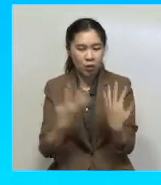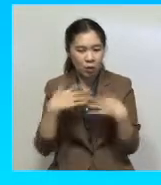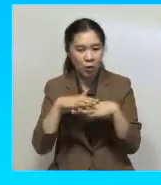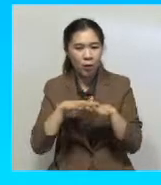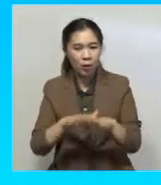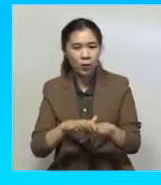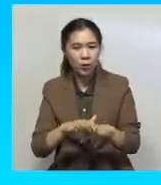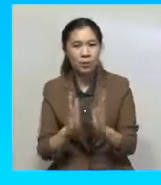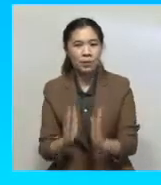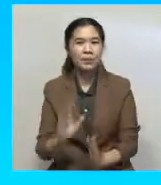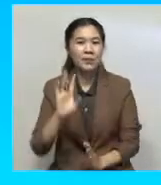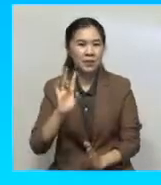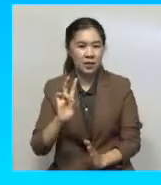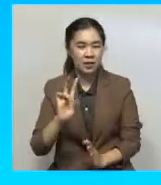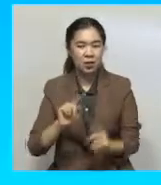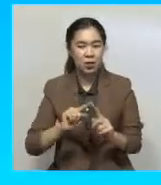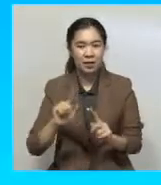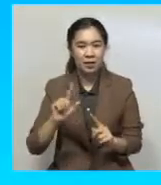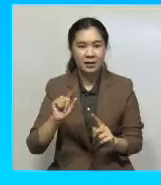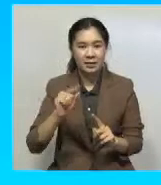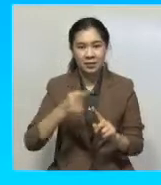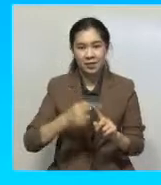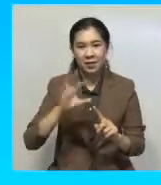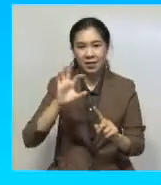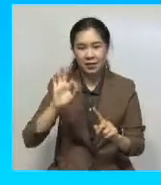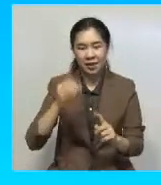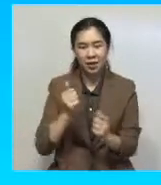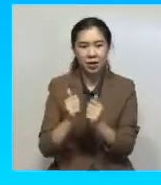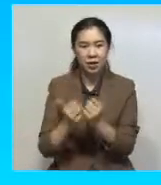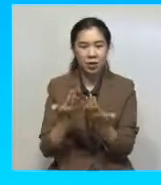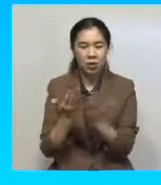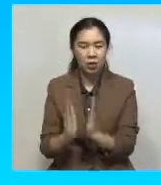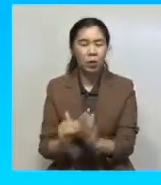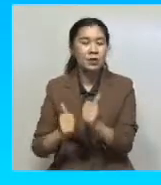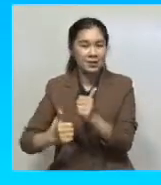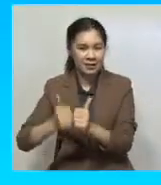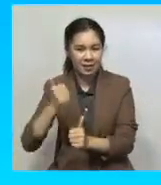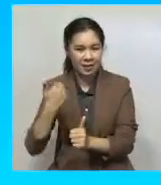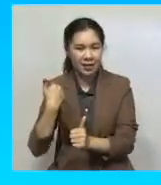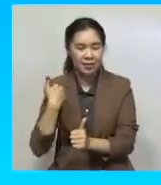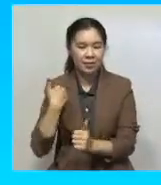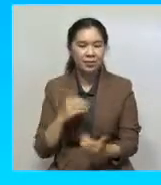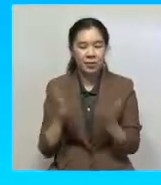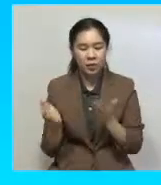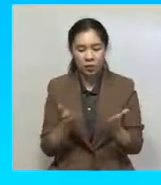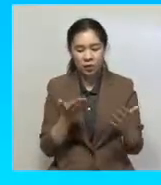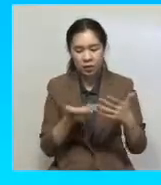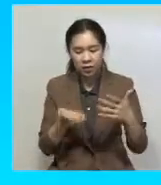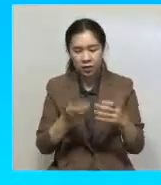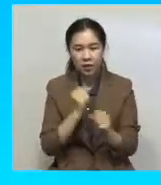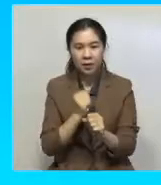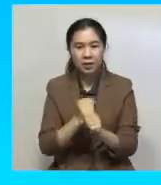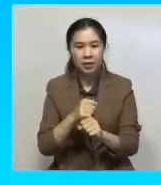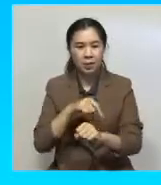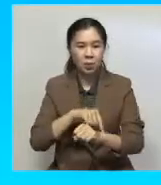การแล้วถึง7รายคาดว่าวันที่20กันยายนนี้จะได้ผู้ชนะการประมูลค่ะซึ่งถ้าหากเป็นไปตามกระบวนการจะใช้เวลาก่อสร้